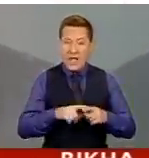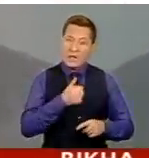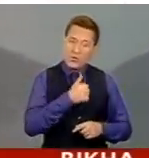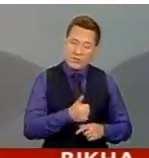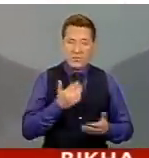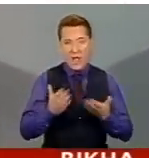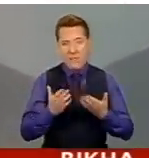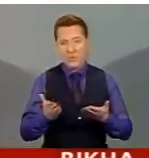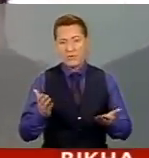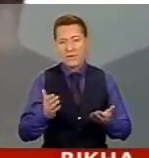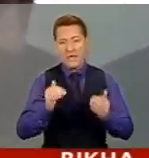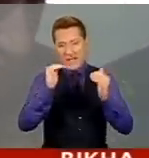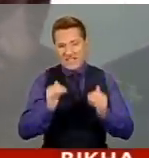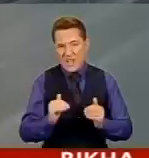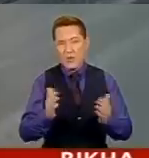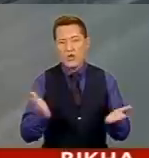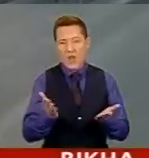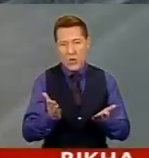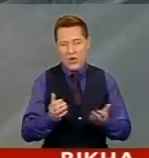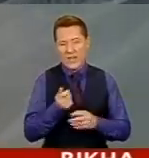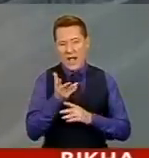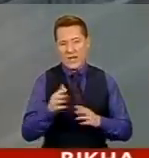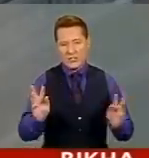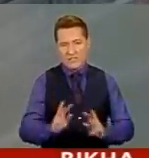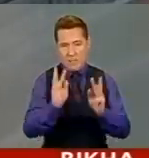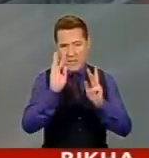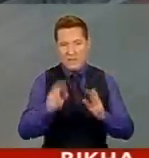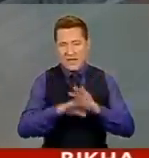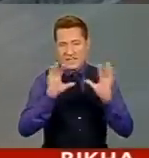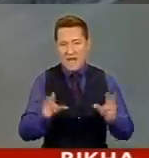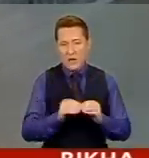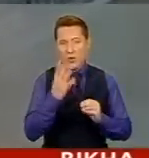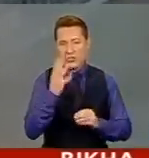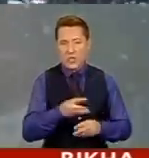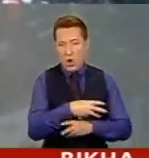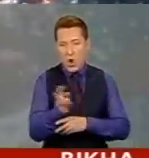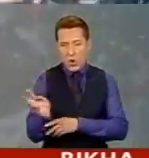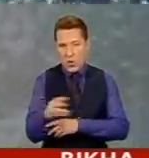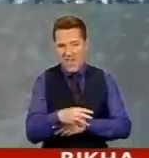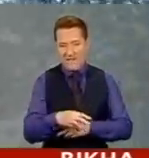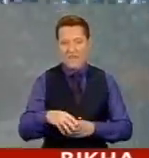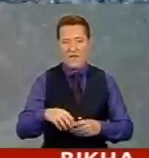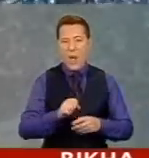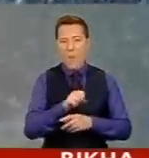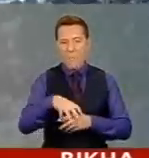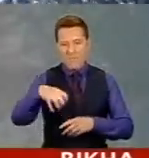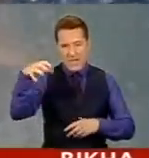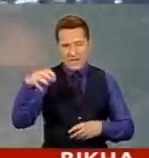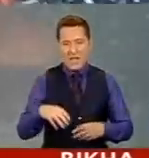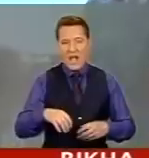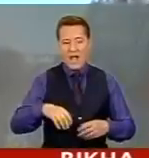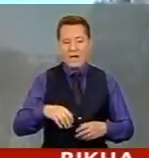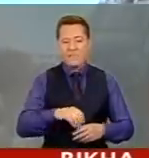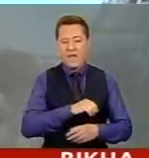это просто собьет какое-то количество пламени. Загалом гасили з 4 рукавів генераторів піни, диму. Серед цього процесу була сила селена,